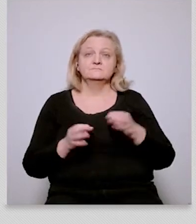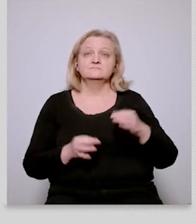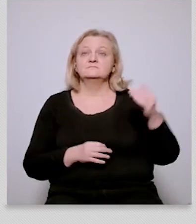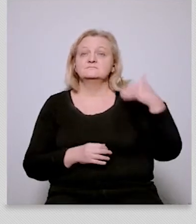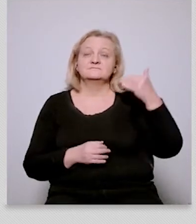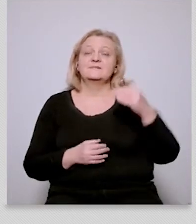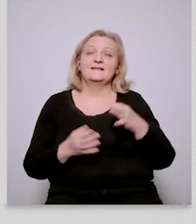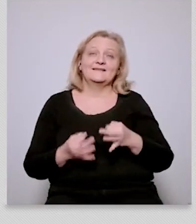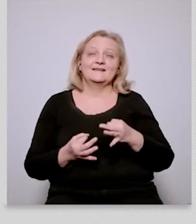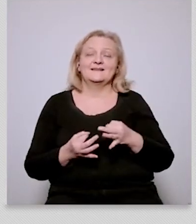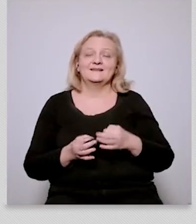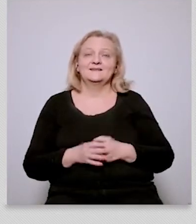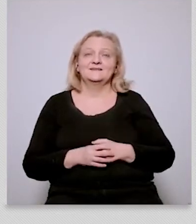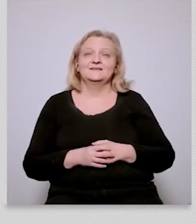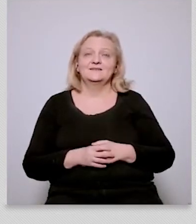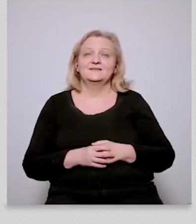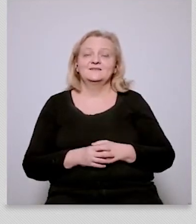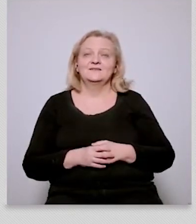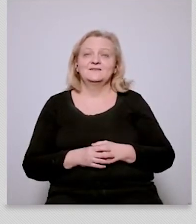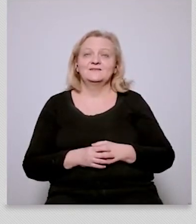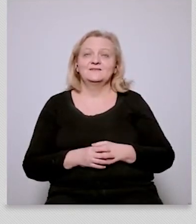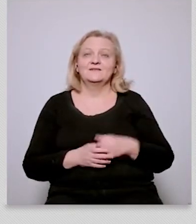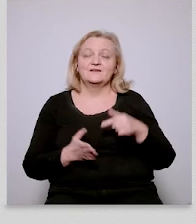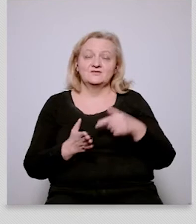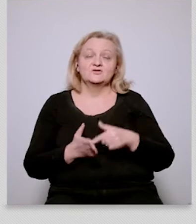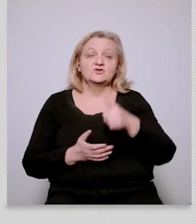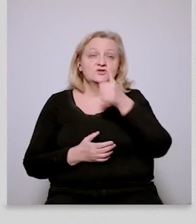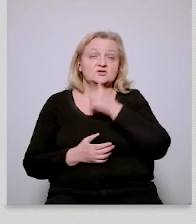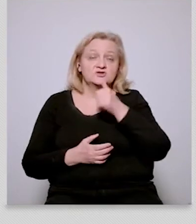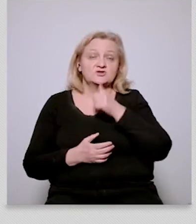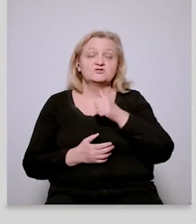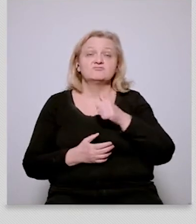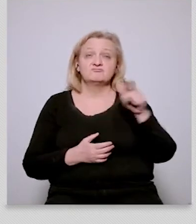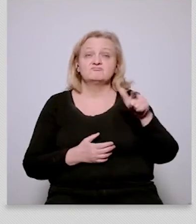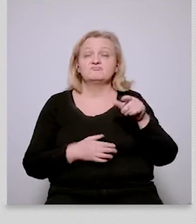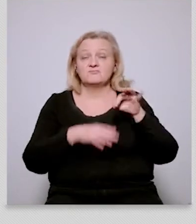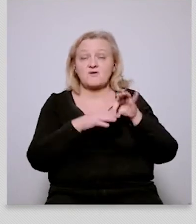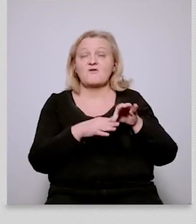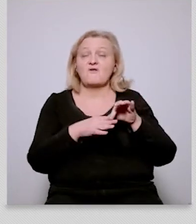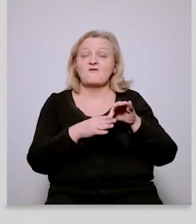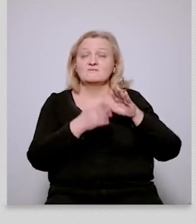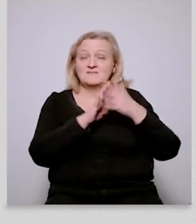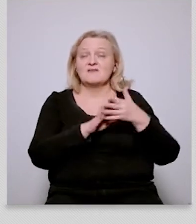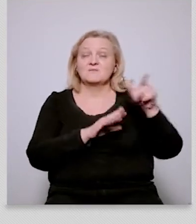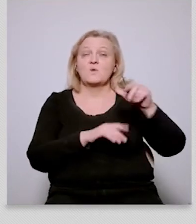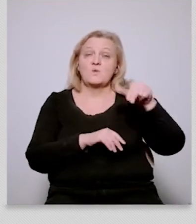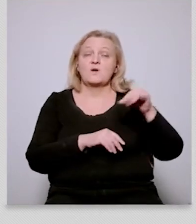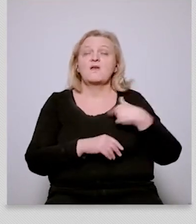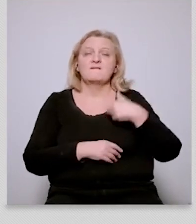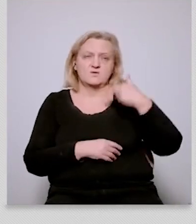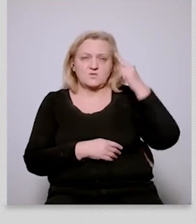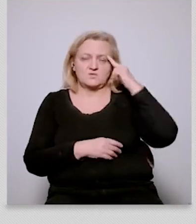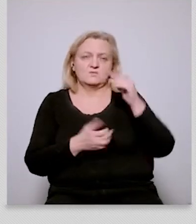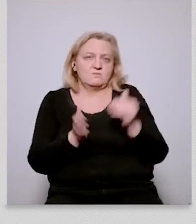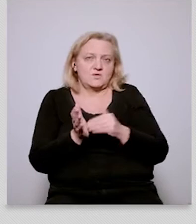ktoś kto co do zasady broni tej zielonej agendy Unii Europejskiej i rozumiejąc dlaczego ona jest niezbędna